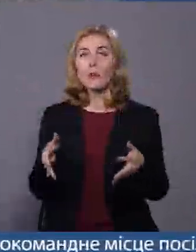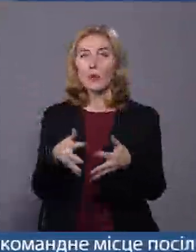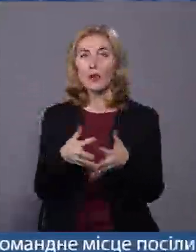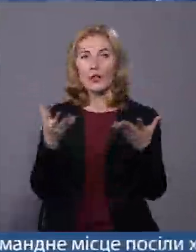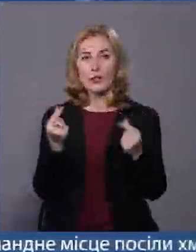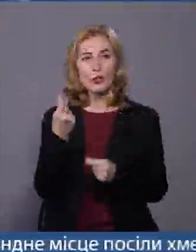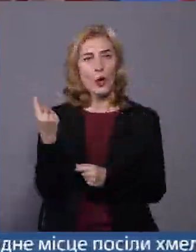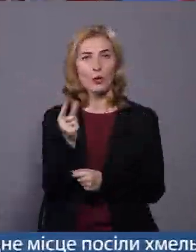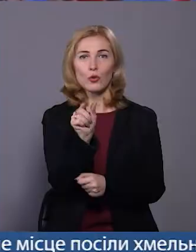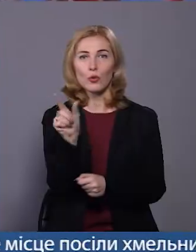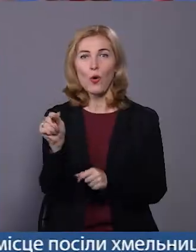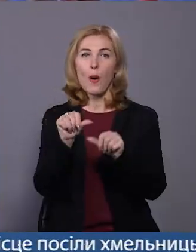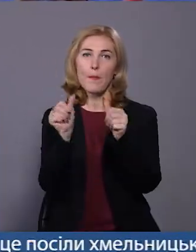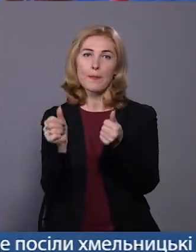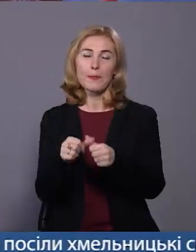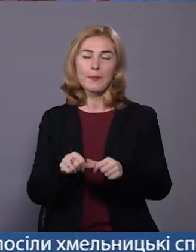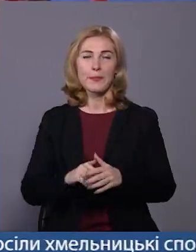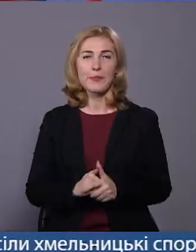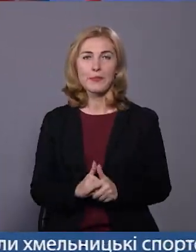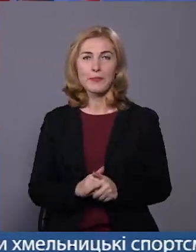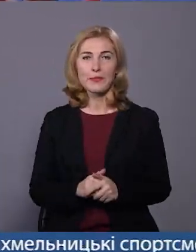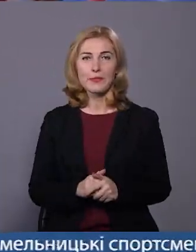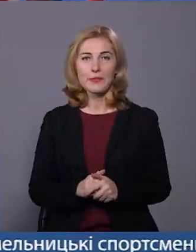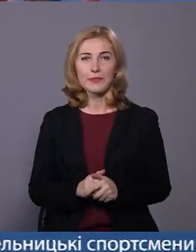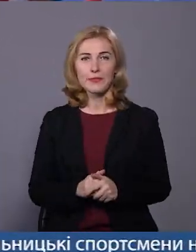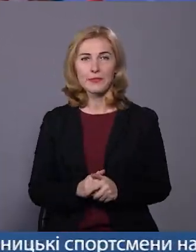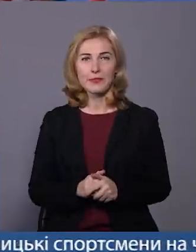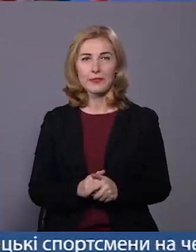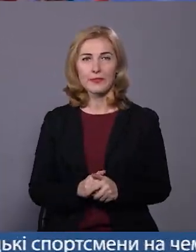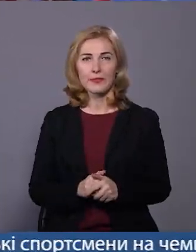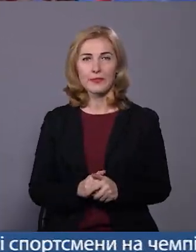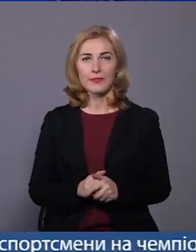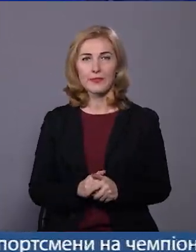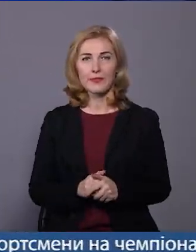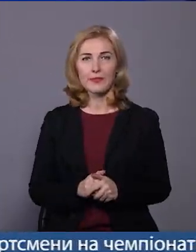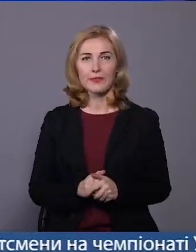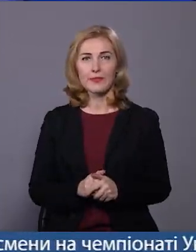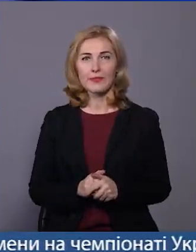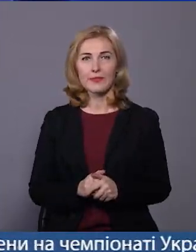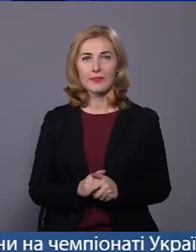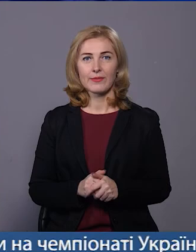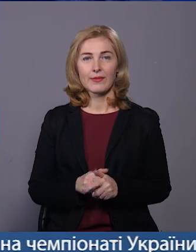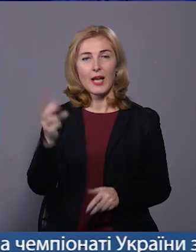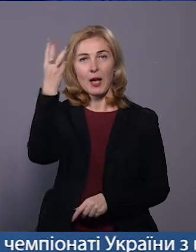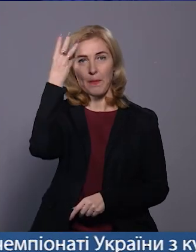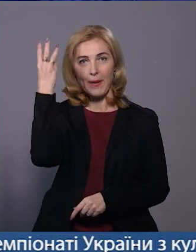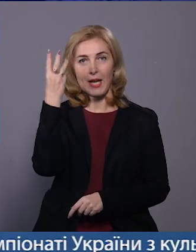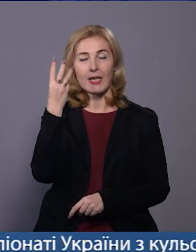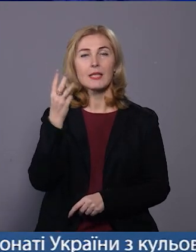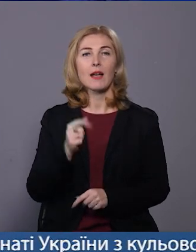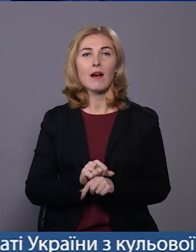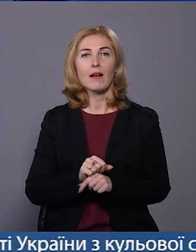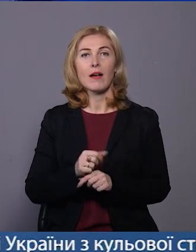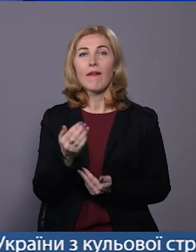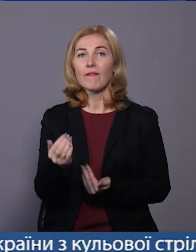одну пару сердець. Олександра Семенюк, Володимир Паламар, новини міста. Хмельницька фристайлістка